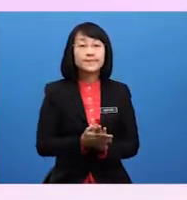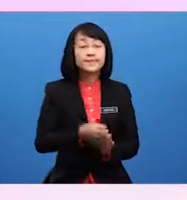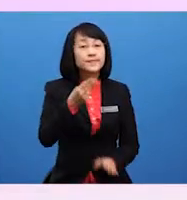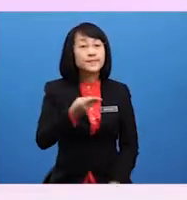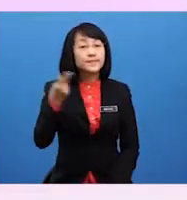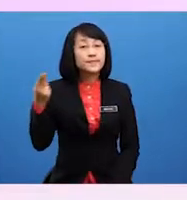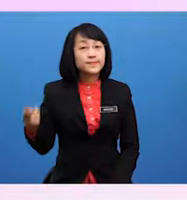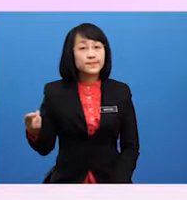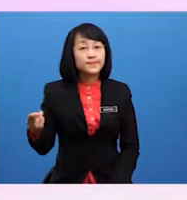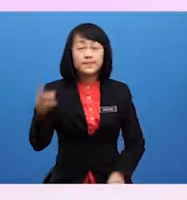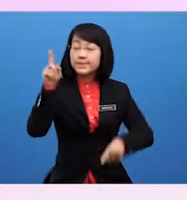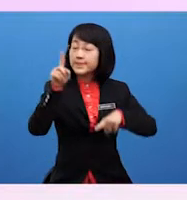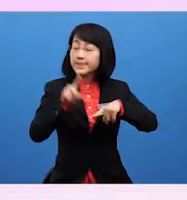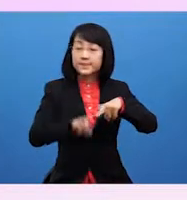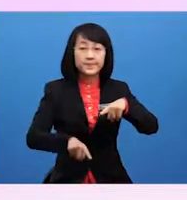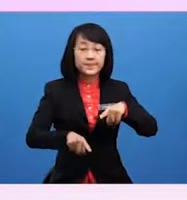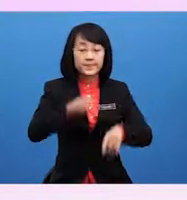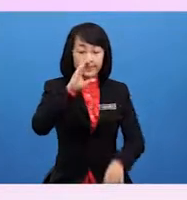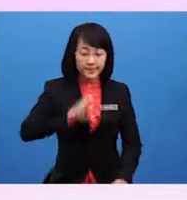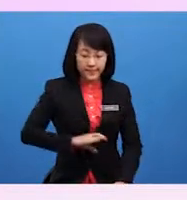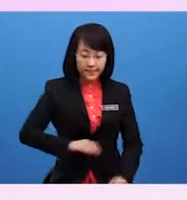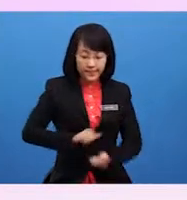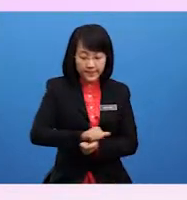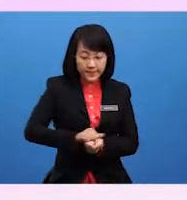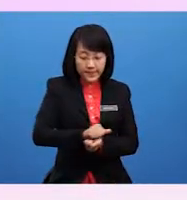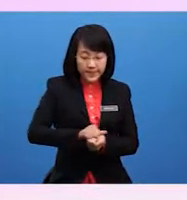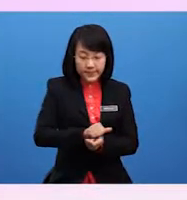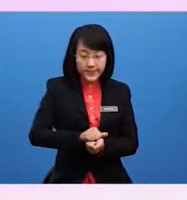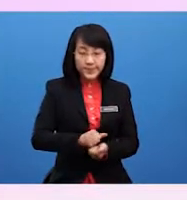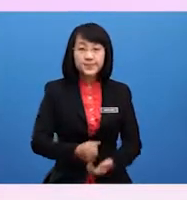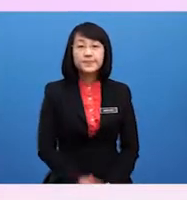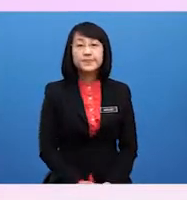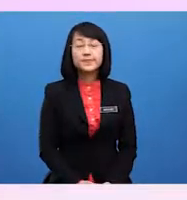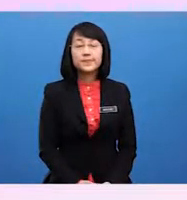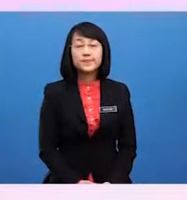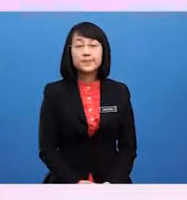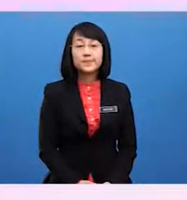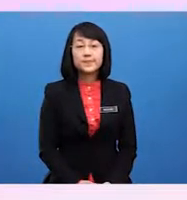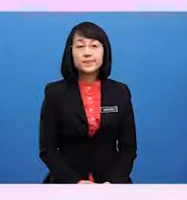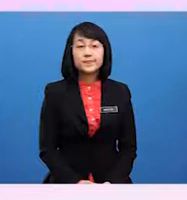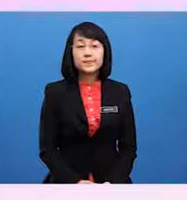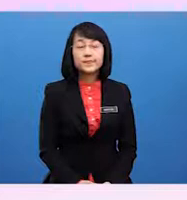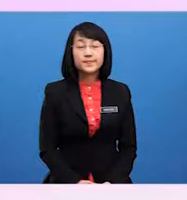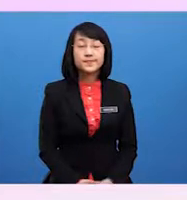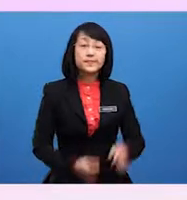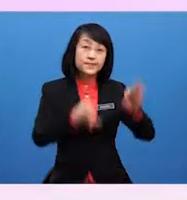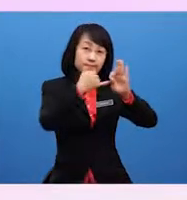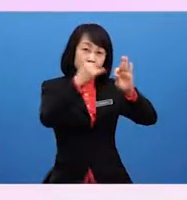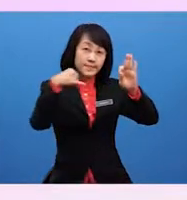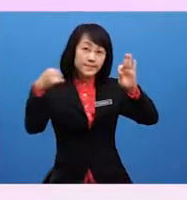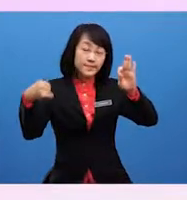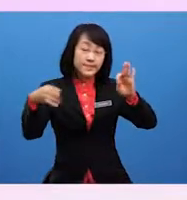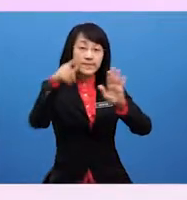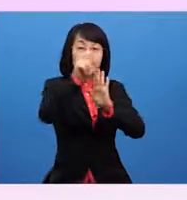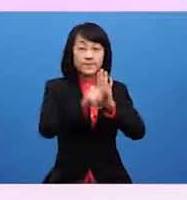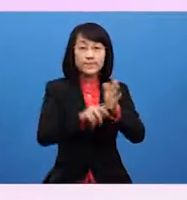bahan yang tidak dapat diuraikan oleh sistem pencernaan. Pelawas terdiri